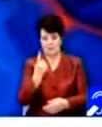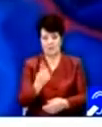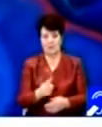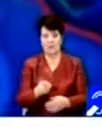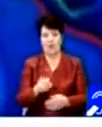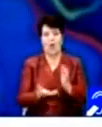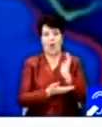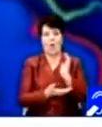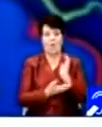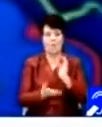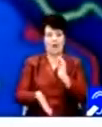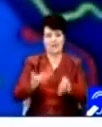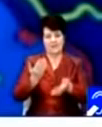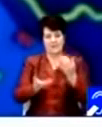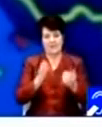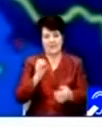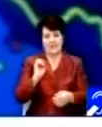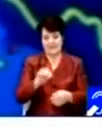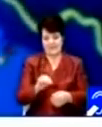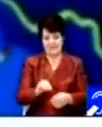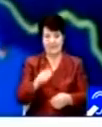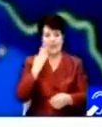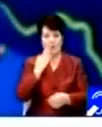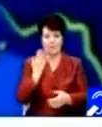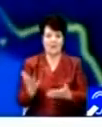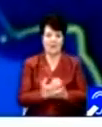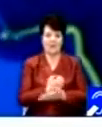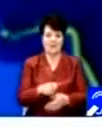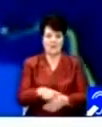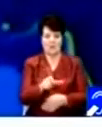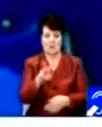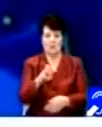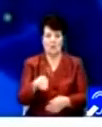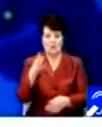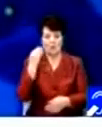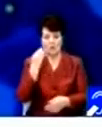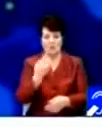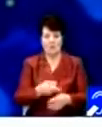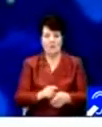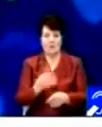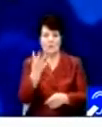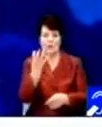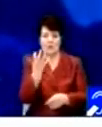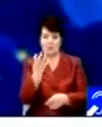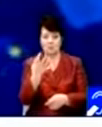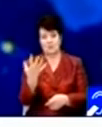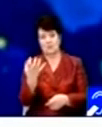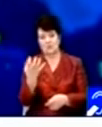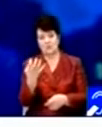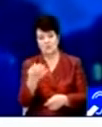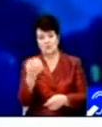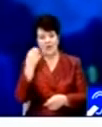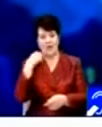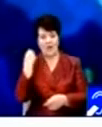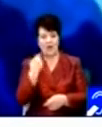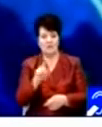copac descoperită în zona de est a României. Găsită recent în albia râului Moldova, embarcațiunea veche de 400 sau chiar 500 de ani este